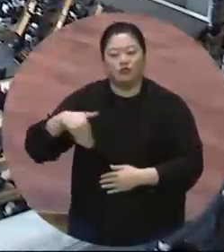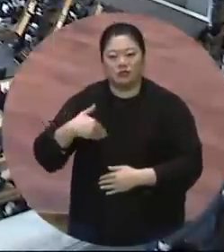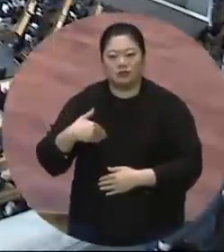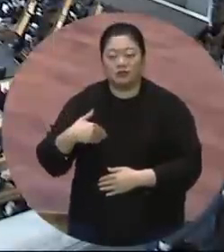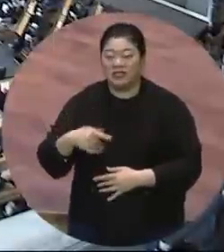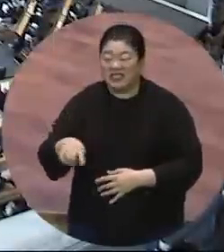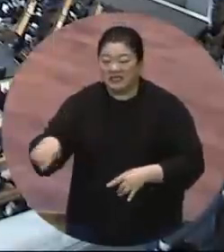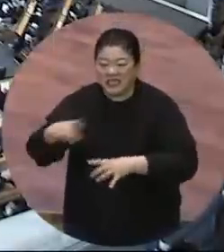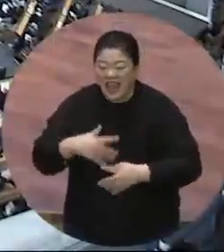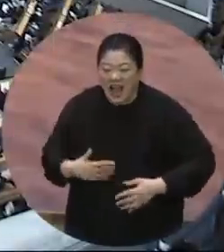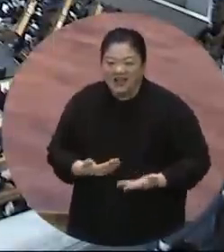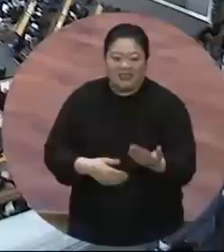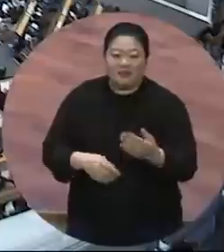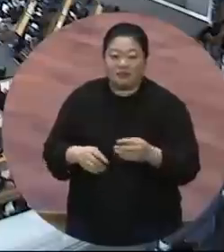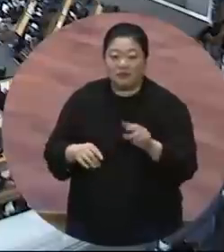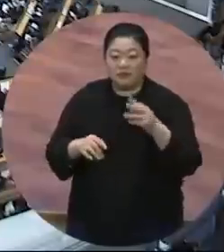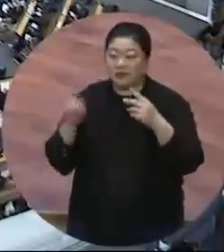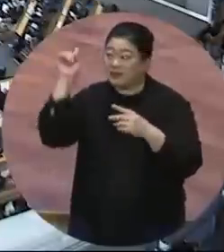하나님.